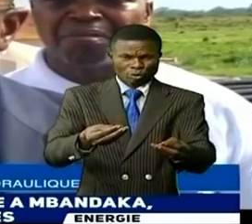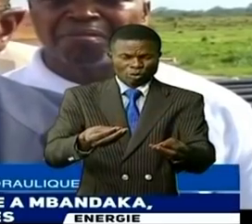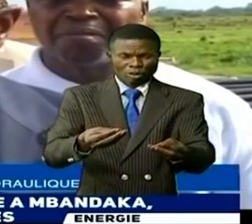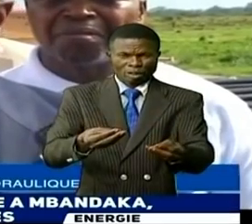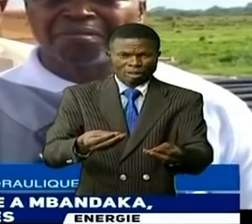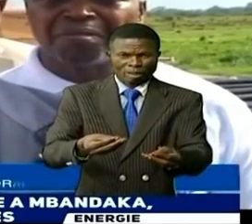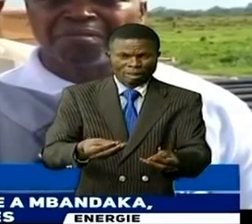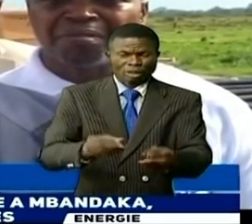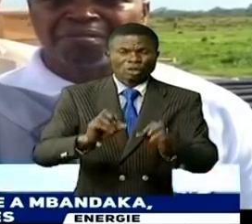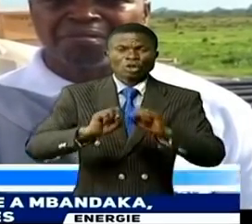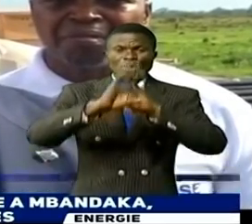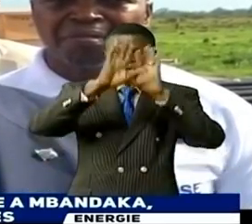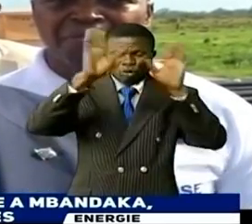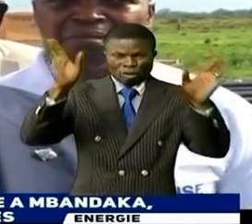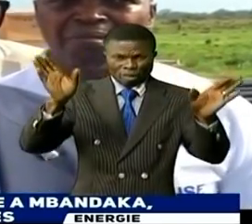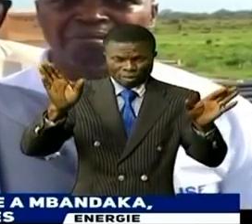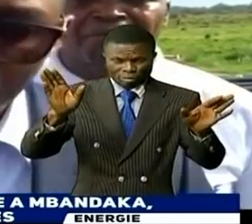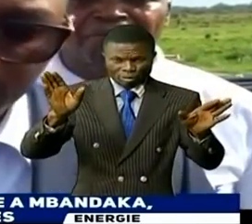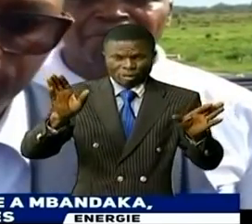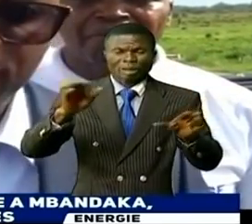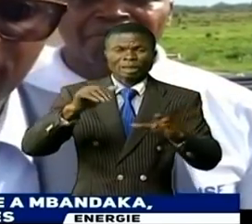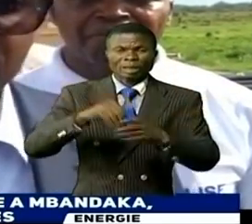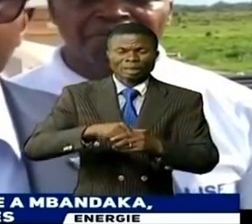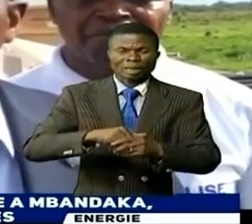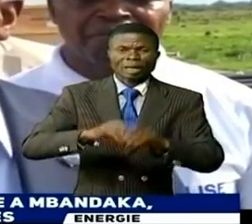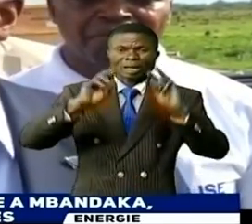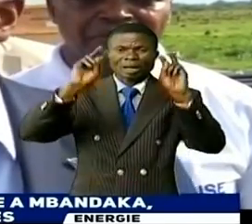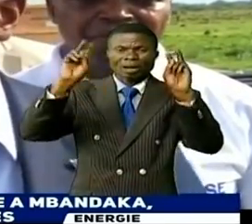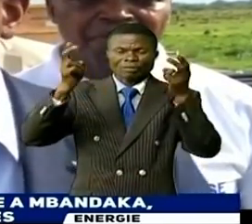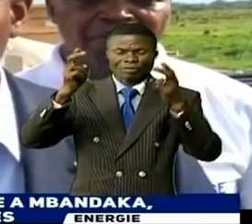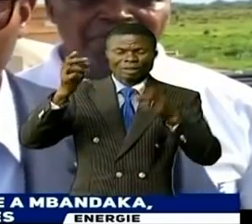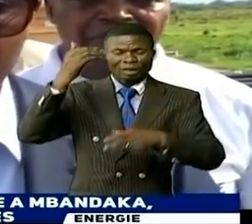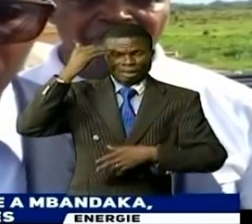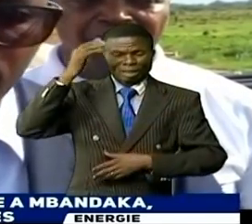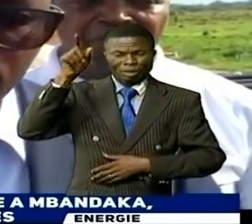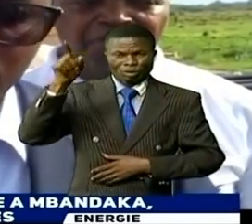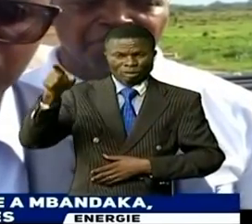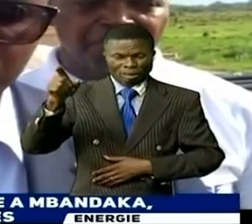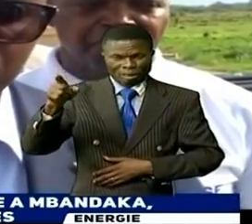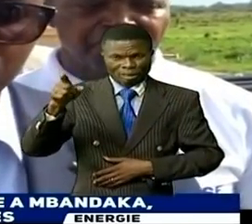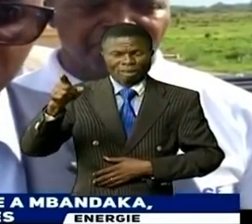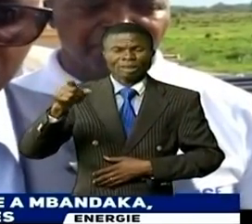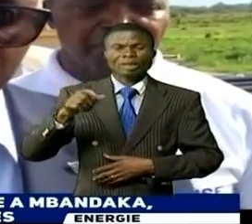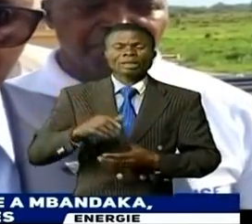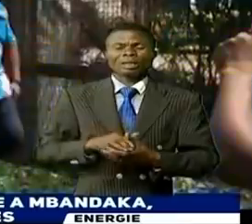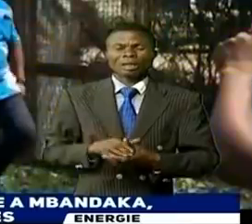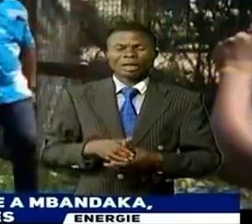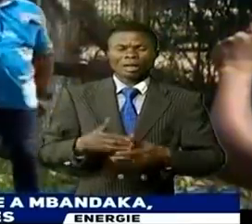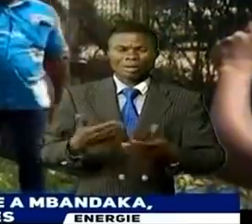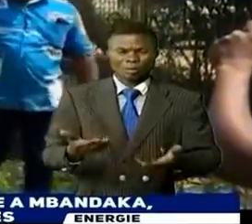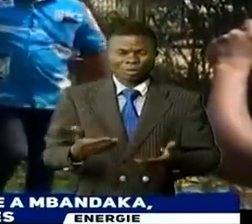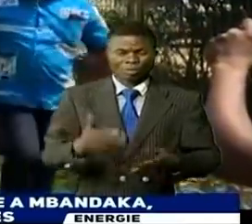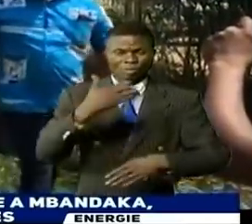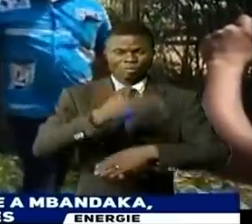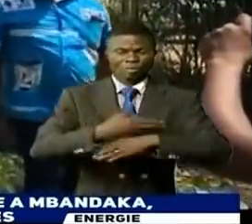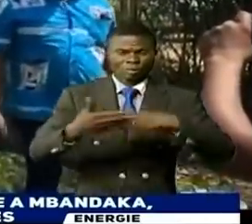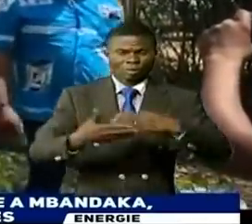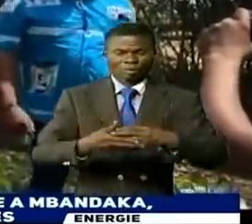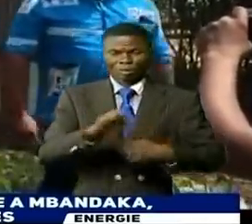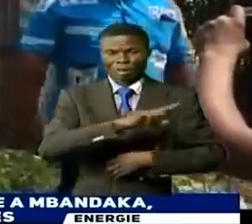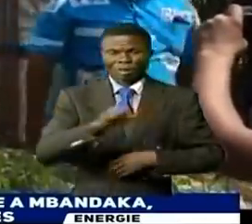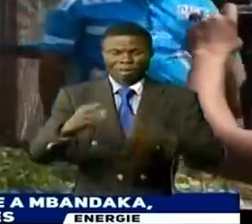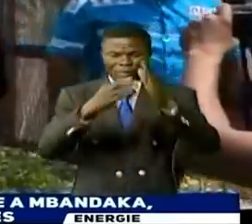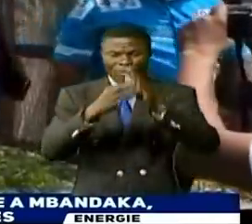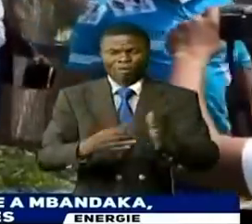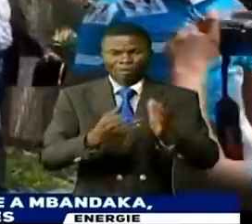des luminaires, donc des lampadaires solaires, qui vont servir à l'éclairage public en fait de la ville de Mbandaka. Construit en